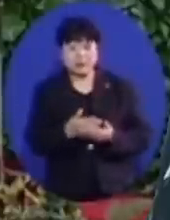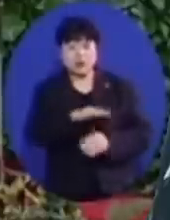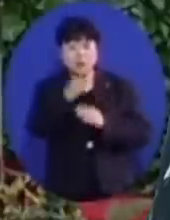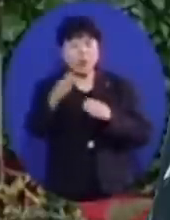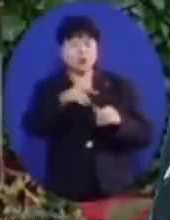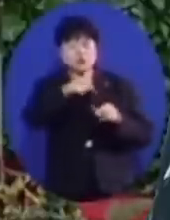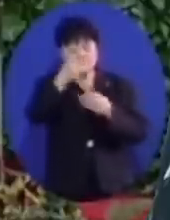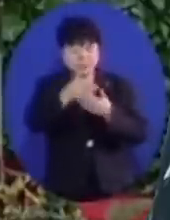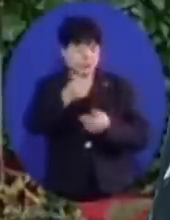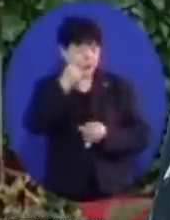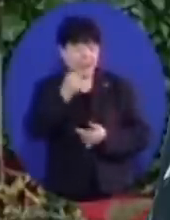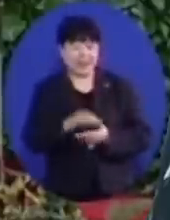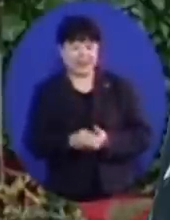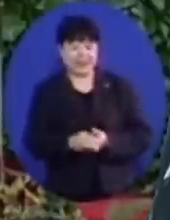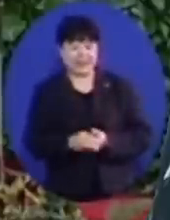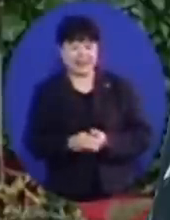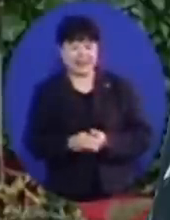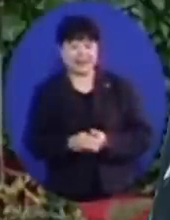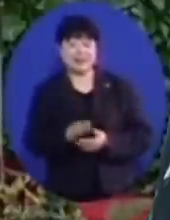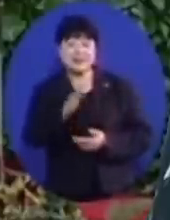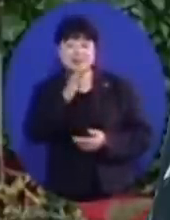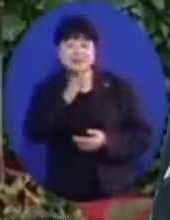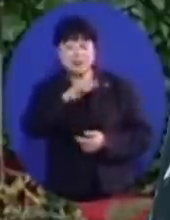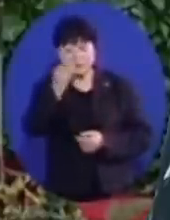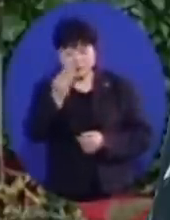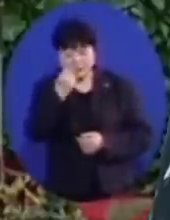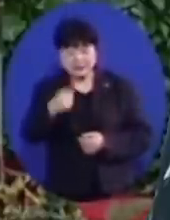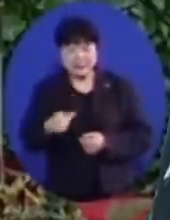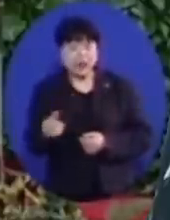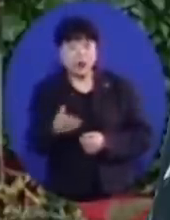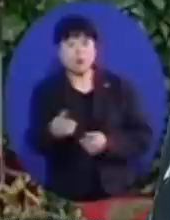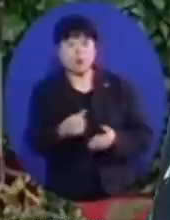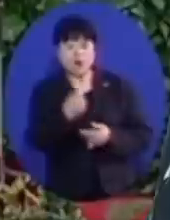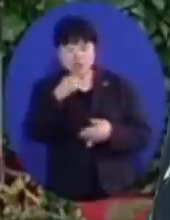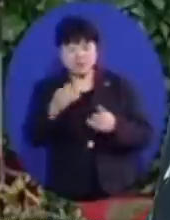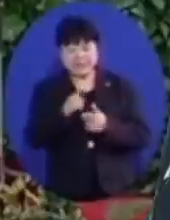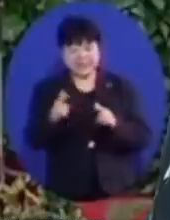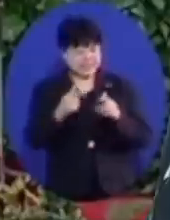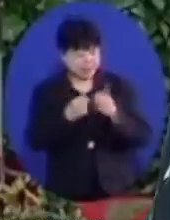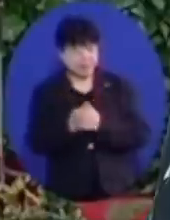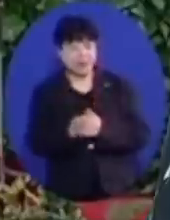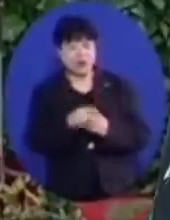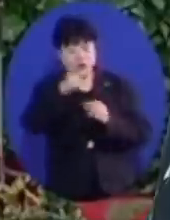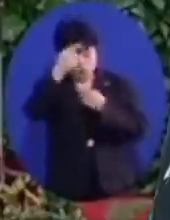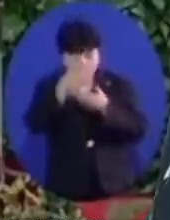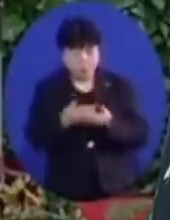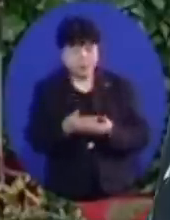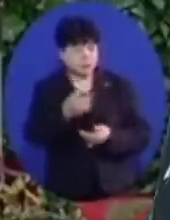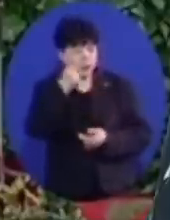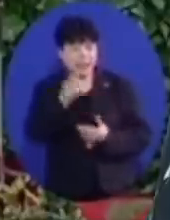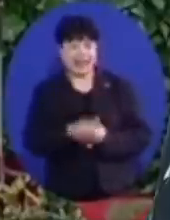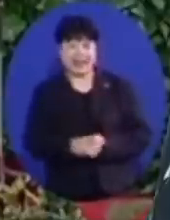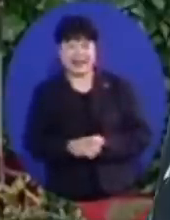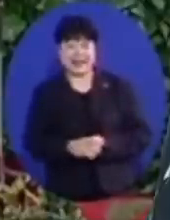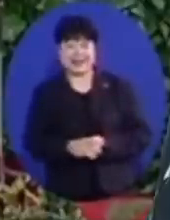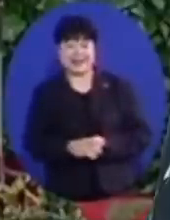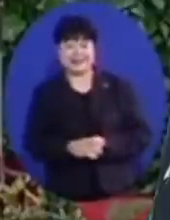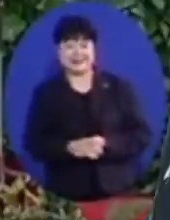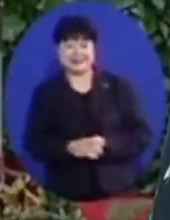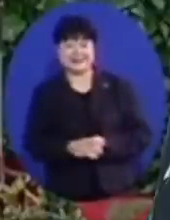없어요 우리가 성자가 안 되는 이상 천사가 안 되는 이상 구마를 아무도 없어요